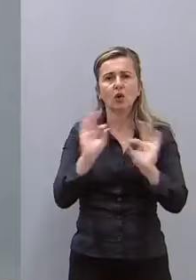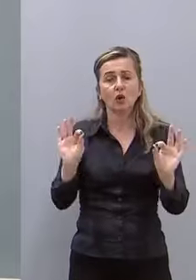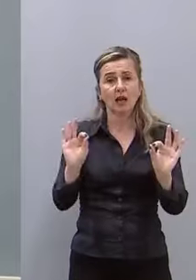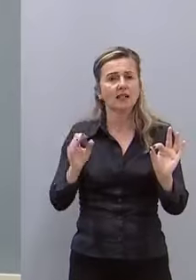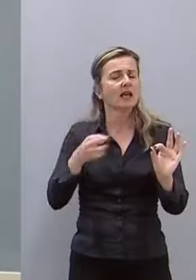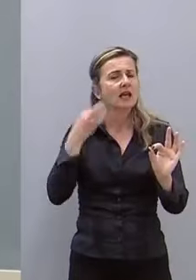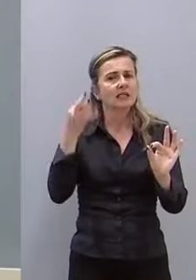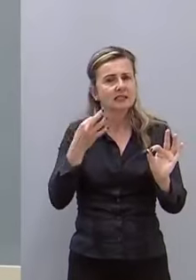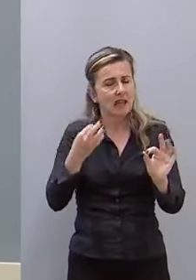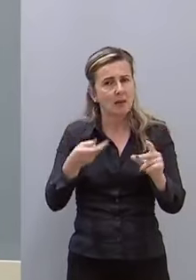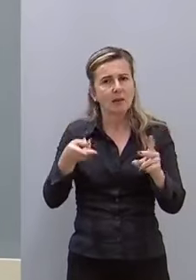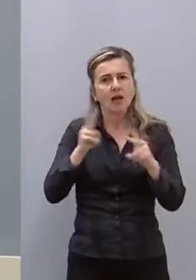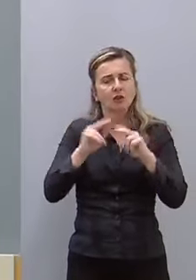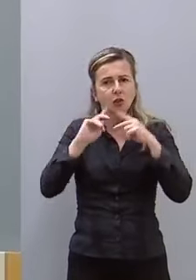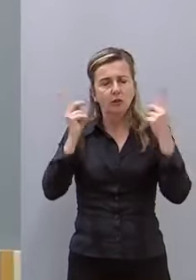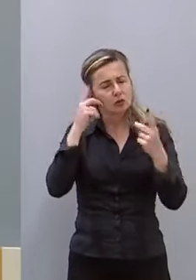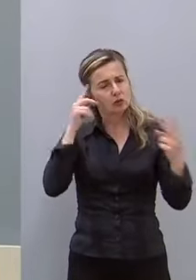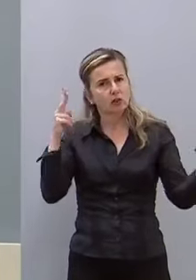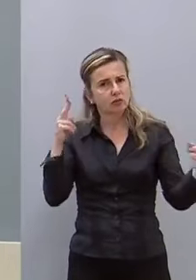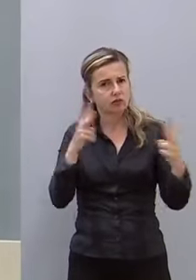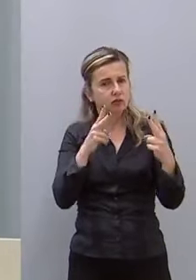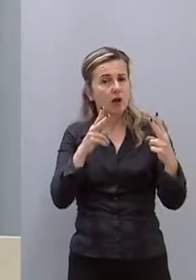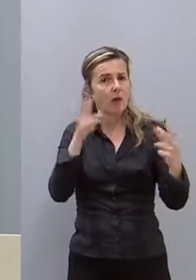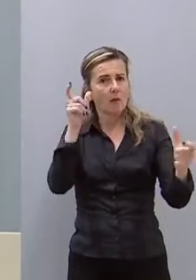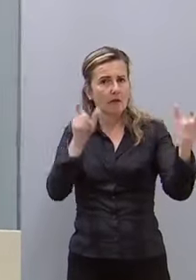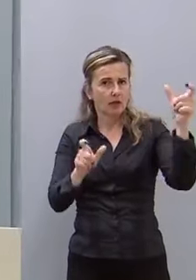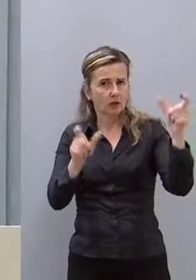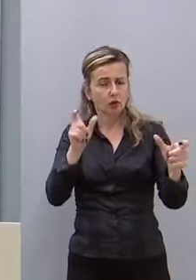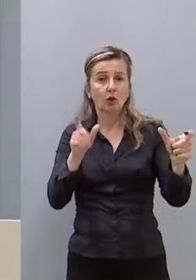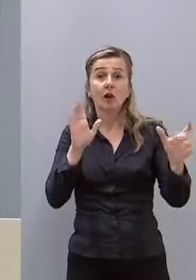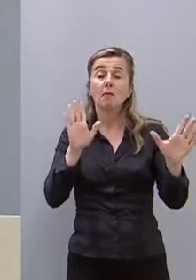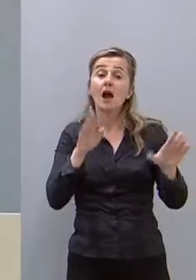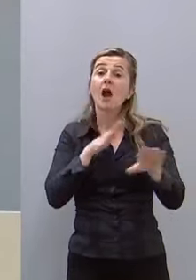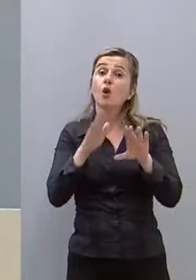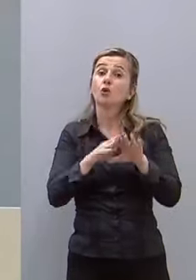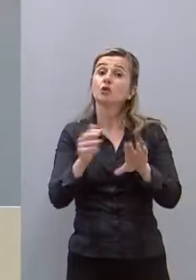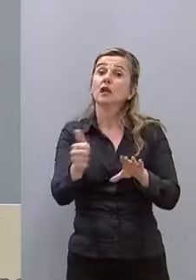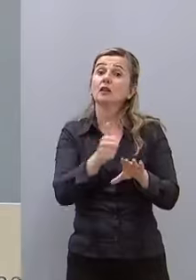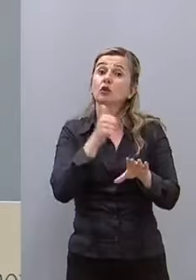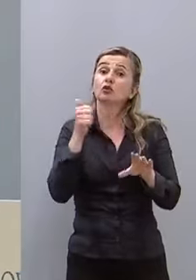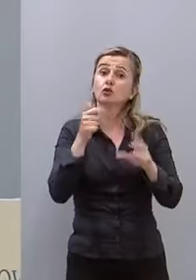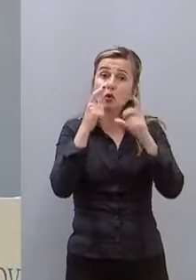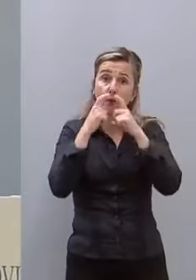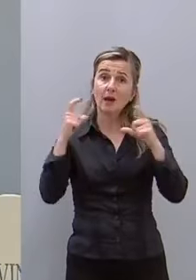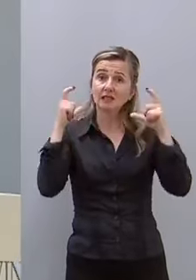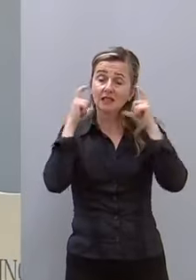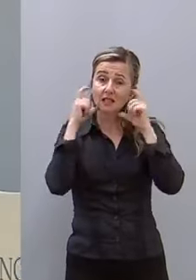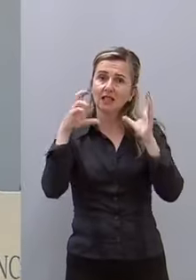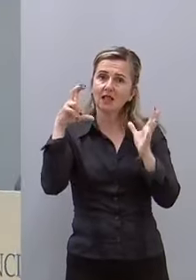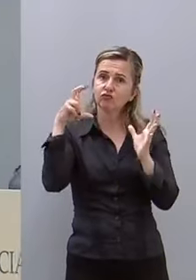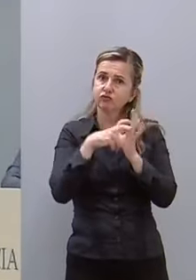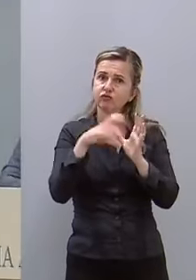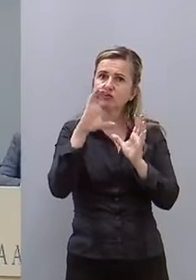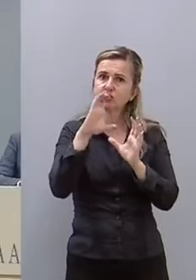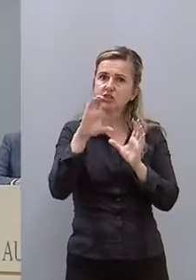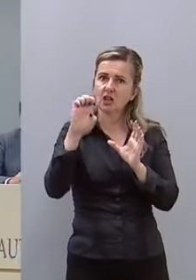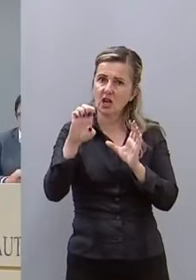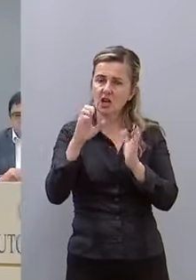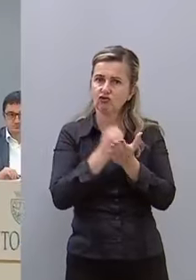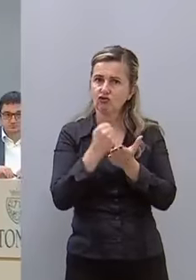incrociate le persone ma è utilizzate solo quelle che hanno il marchio che sono certificate